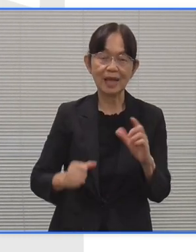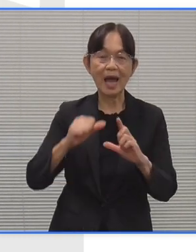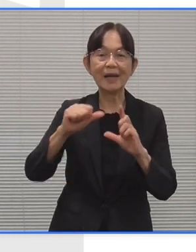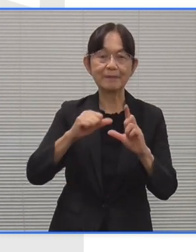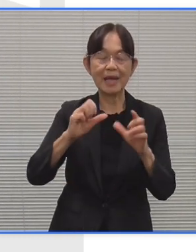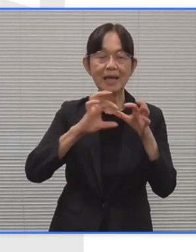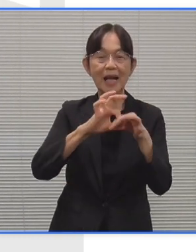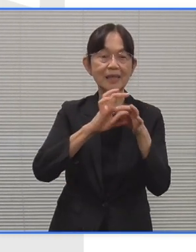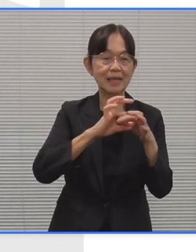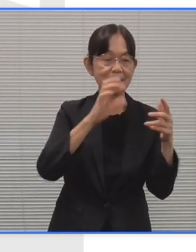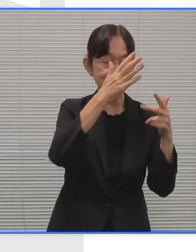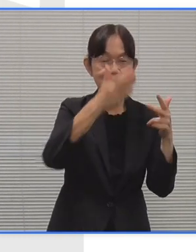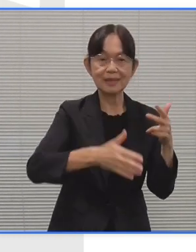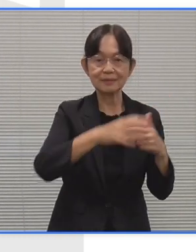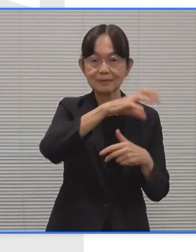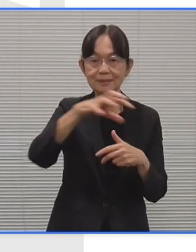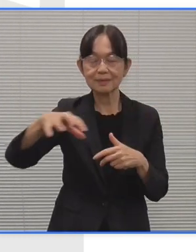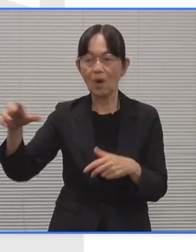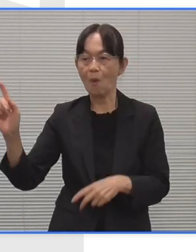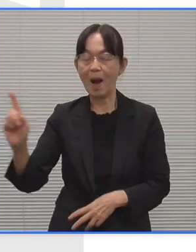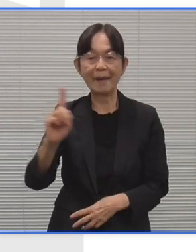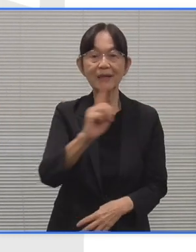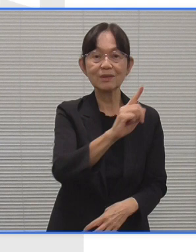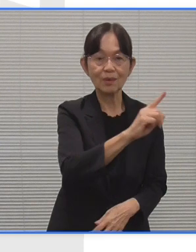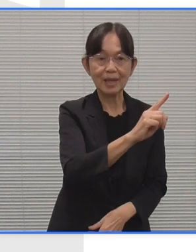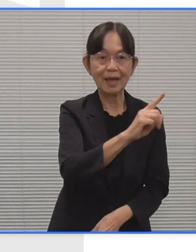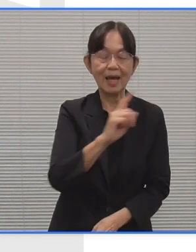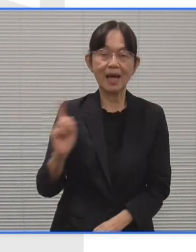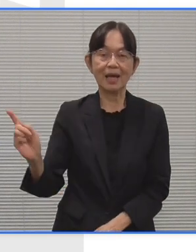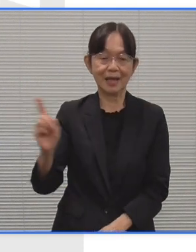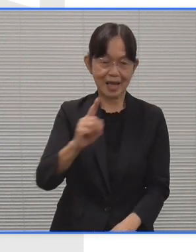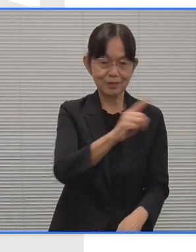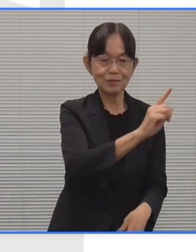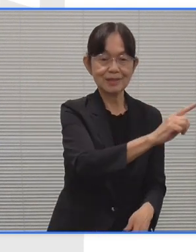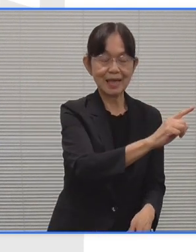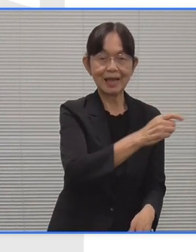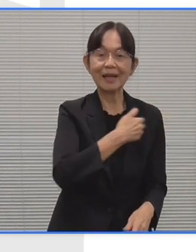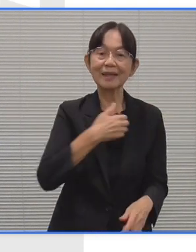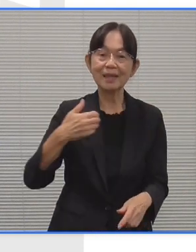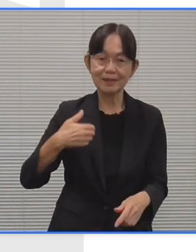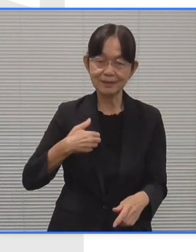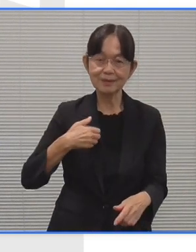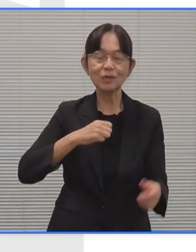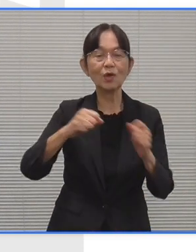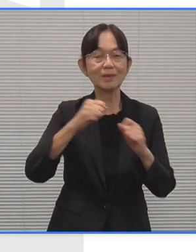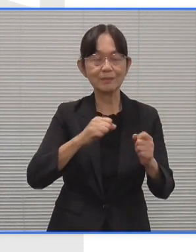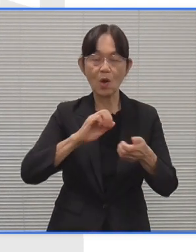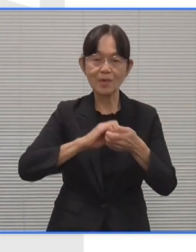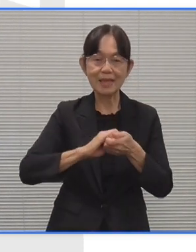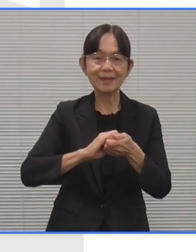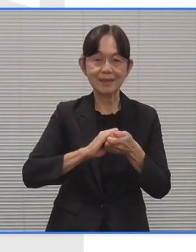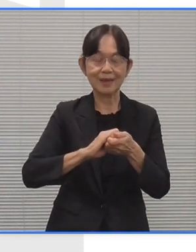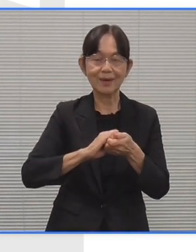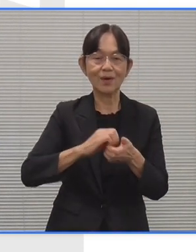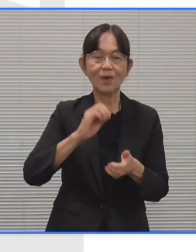連施設をぐるぐる回れるような回遊性のある取り組みをぜひお願いでということを知事からも言われました